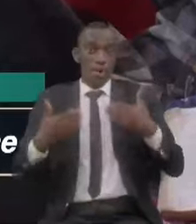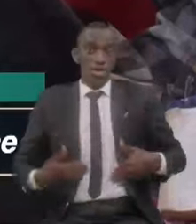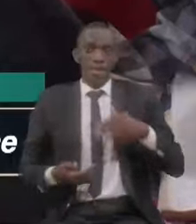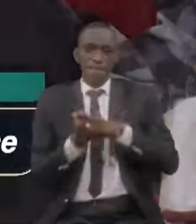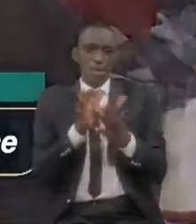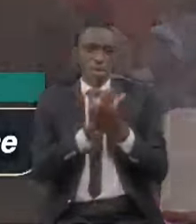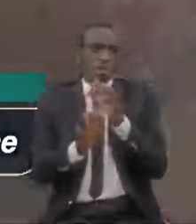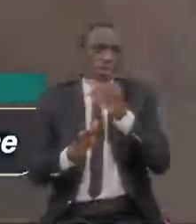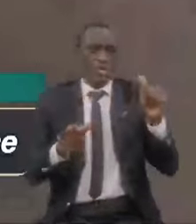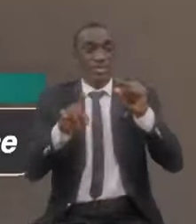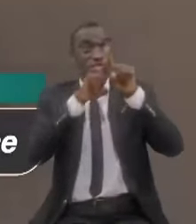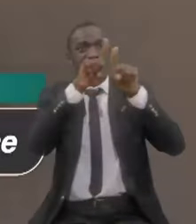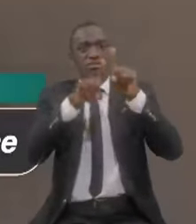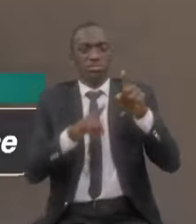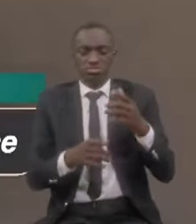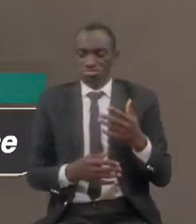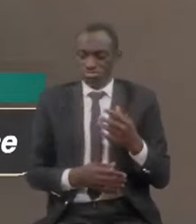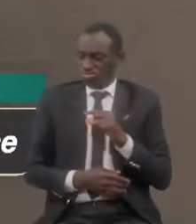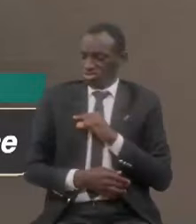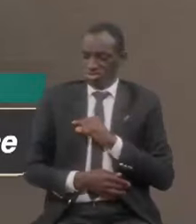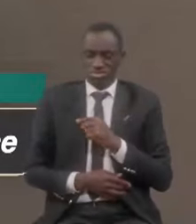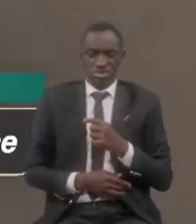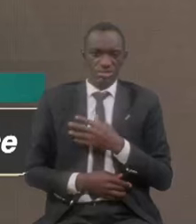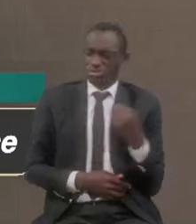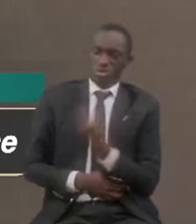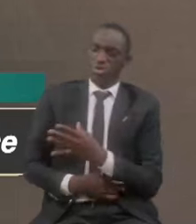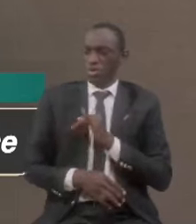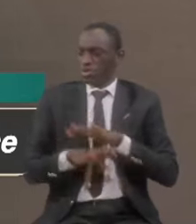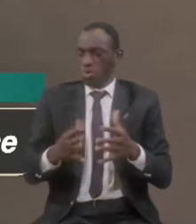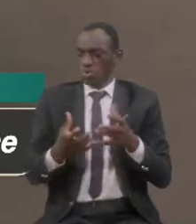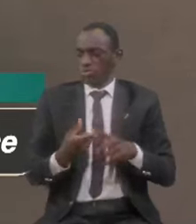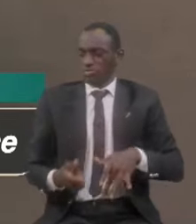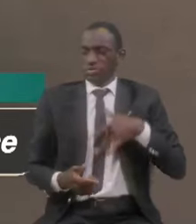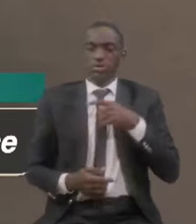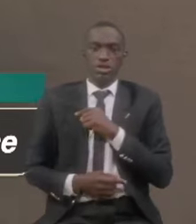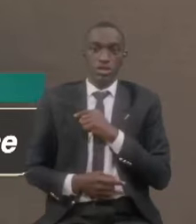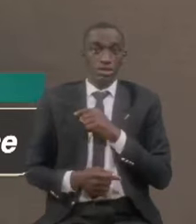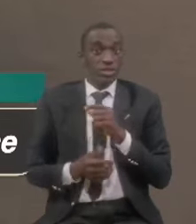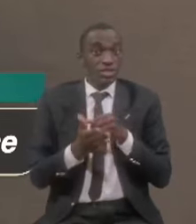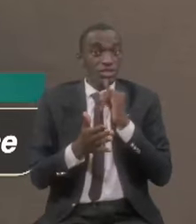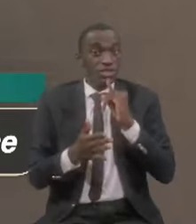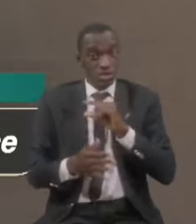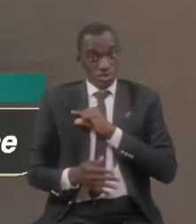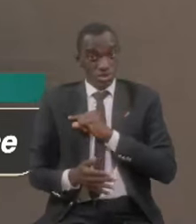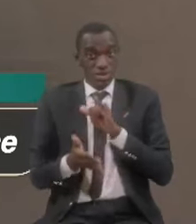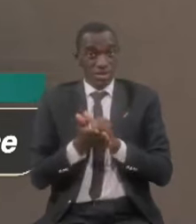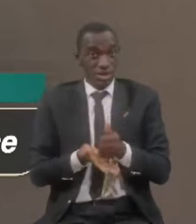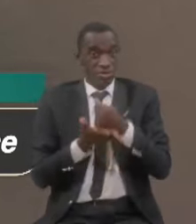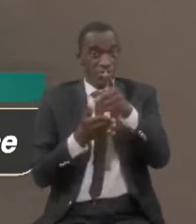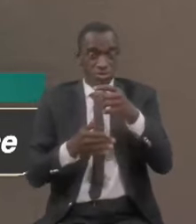en jetant sa conviction, sa conscience. C'est ta conscience qui suit ton progrès, ta